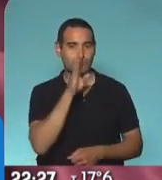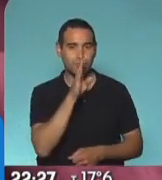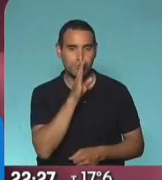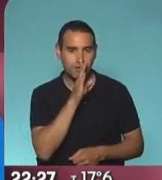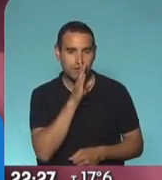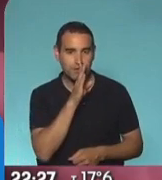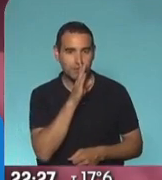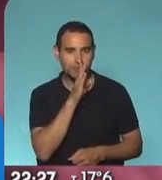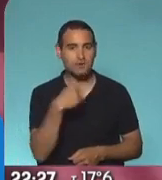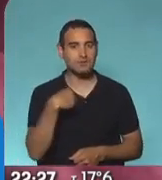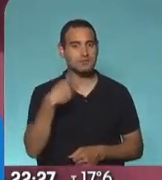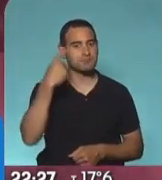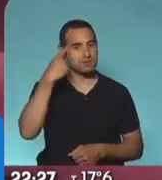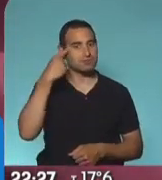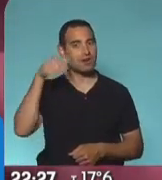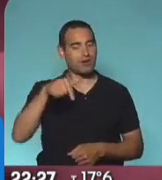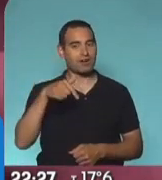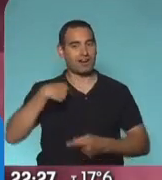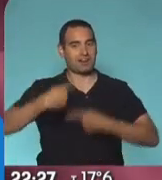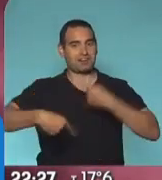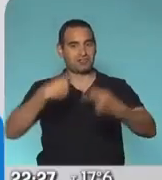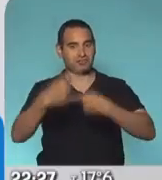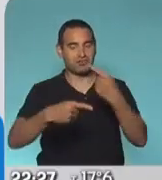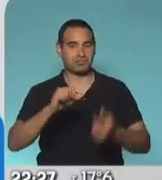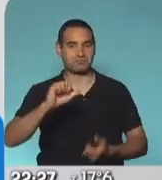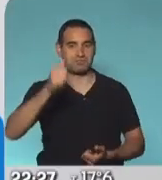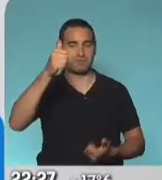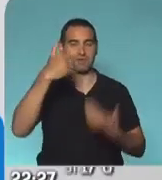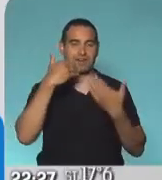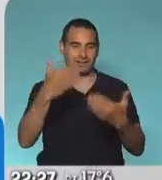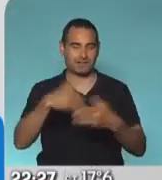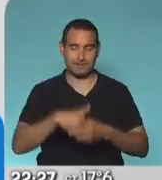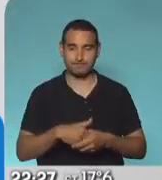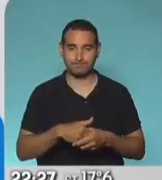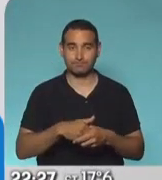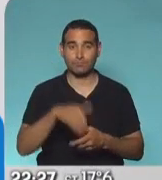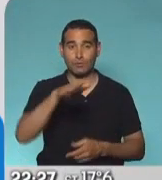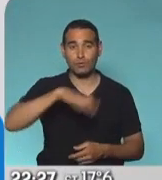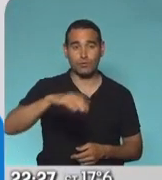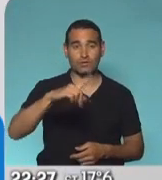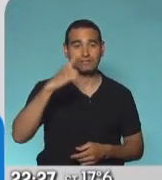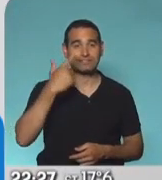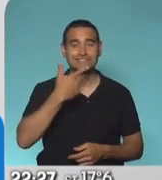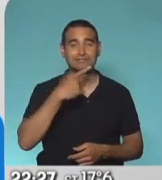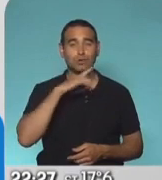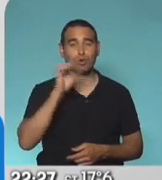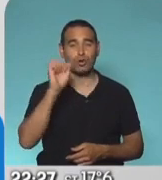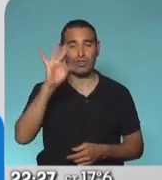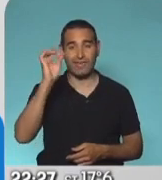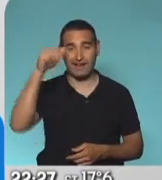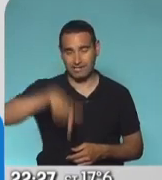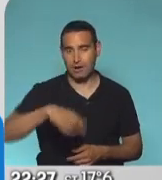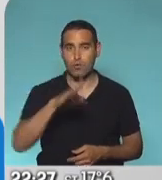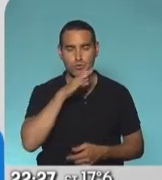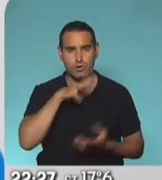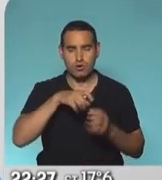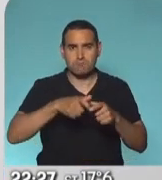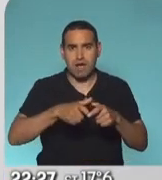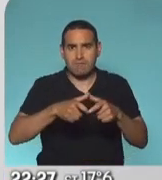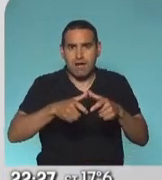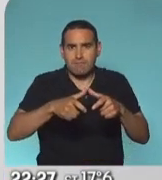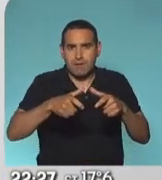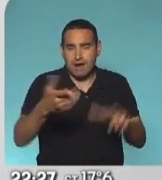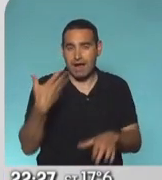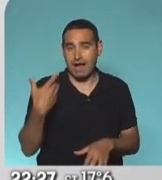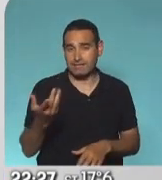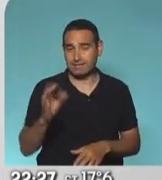והישג שיעמוד לדורות. En Cisjordania, los asentamientos no cesan de crecer desde